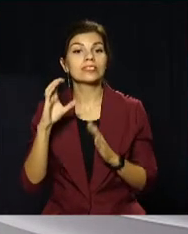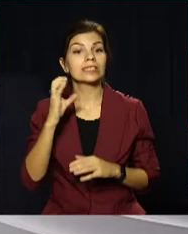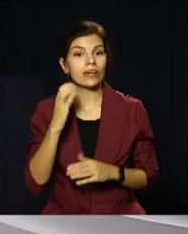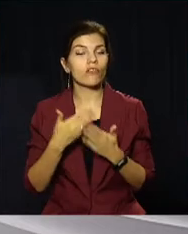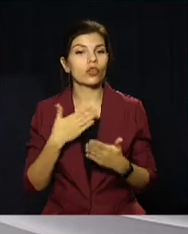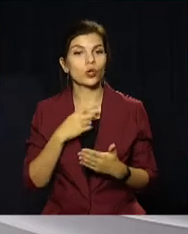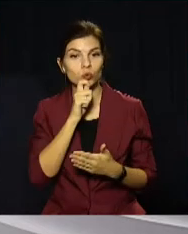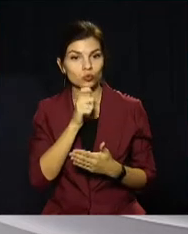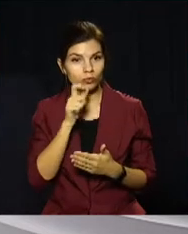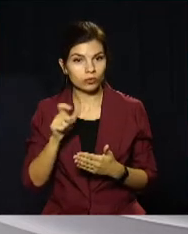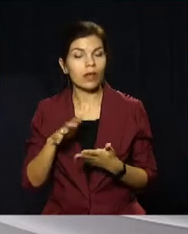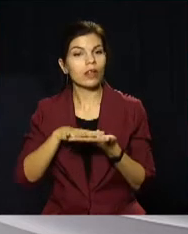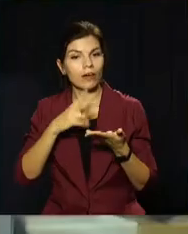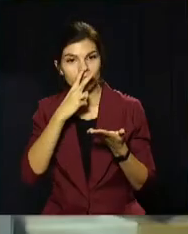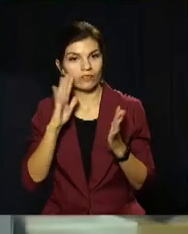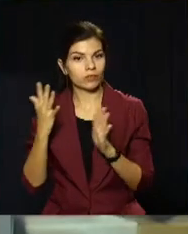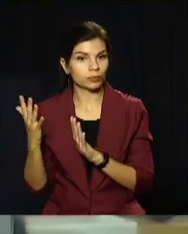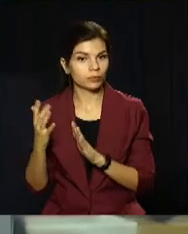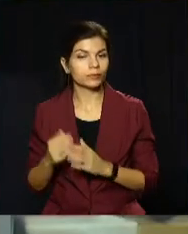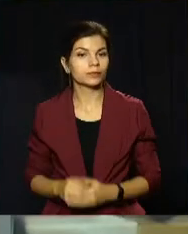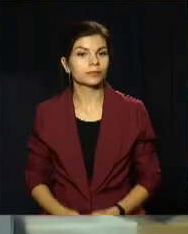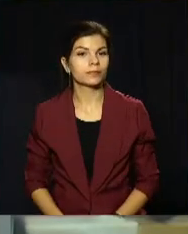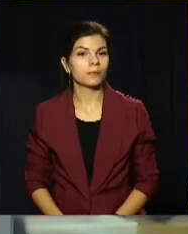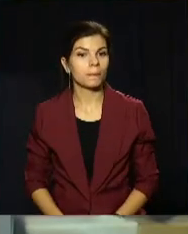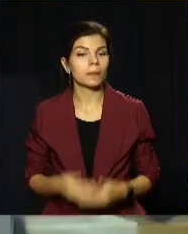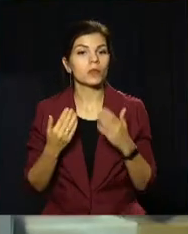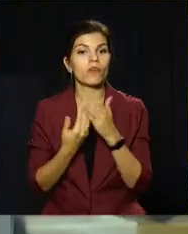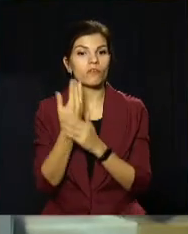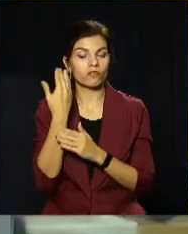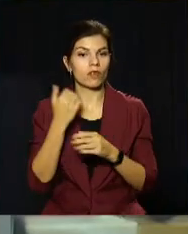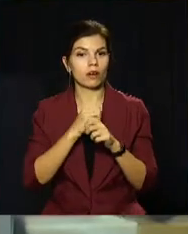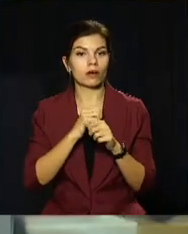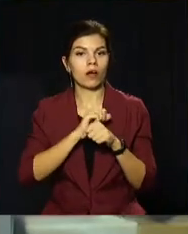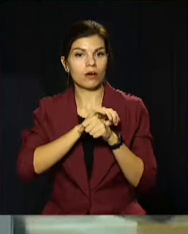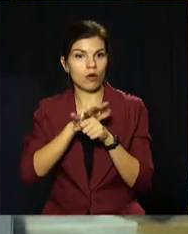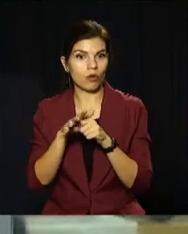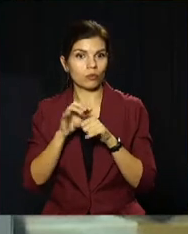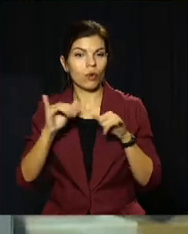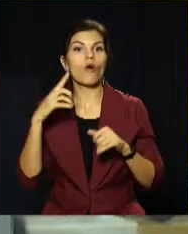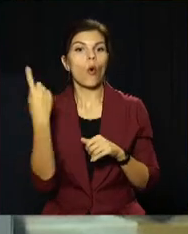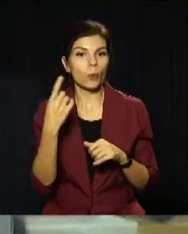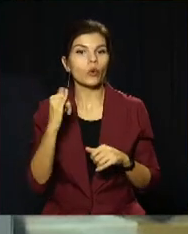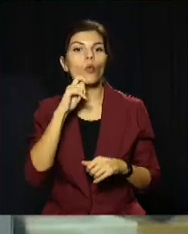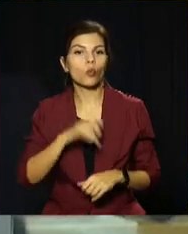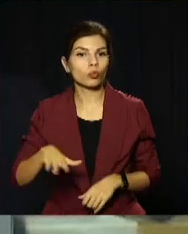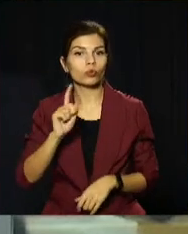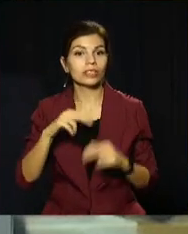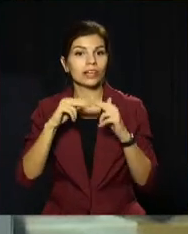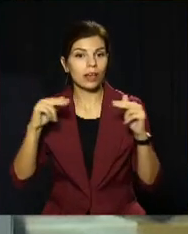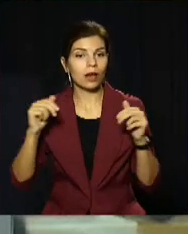наших журналістів далі у випуску. Нові антирекорди і в області, і в Україні. На Дніпропетровщині за